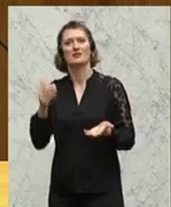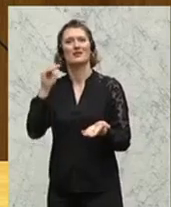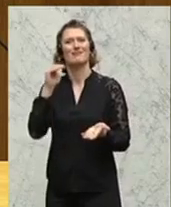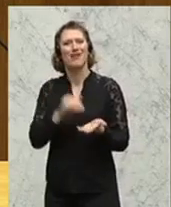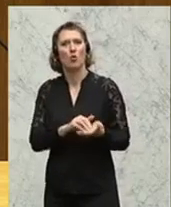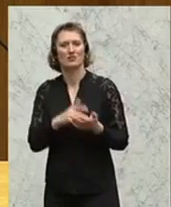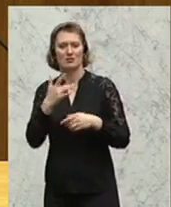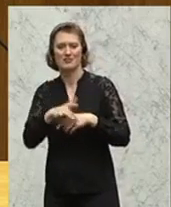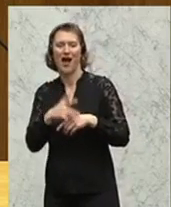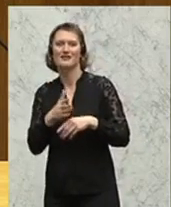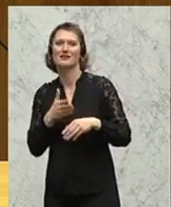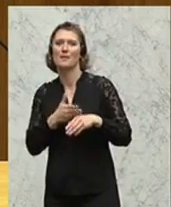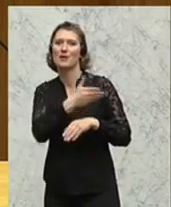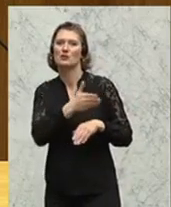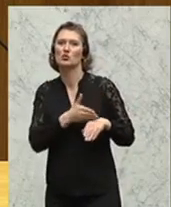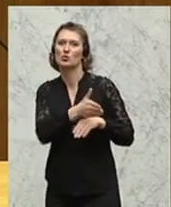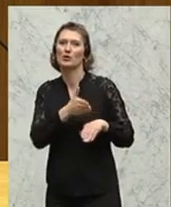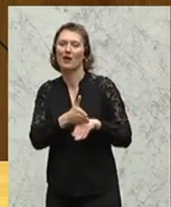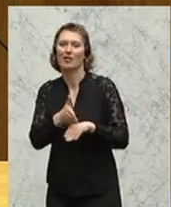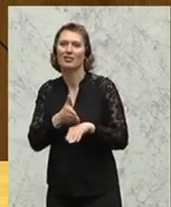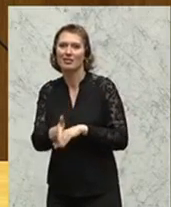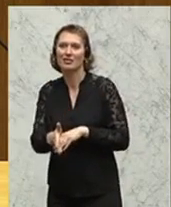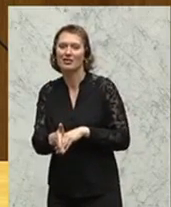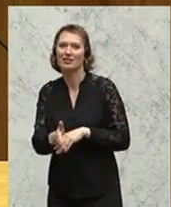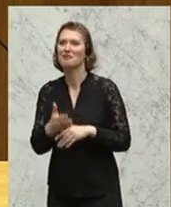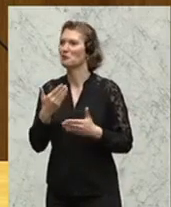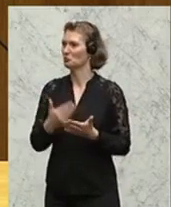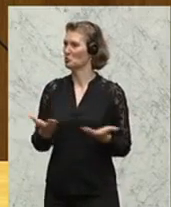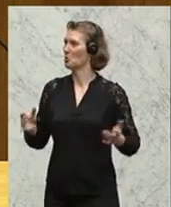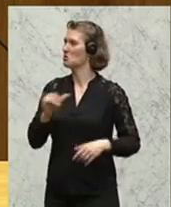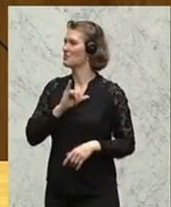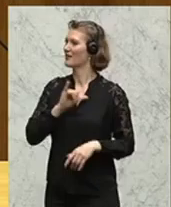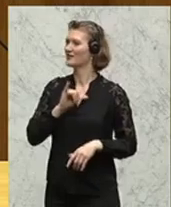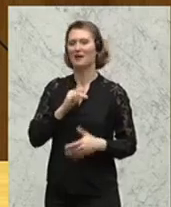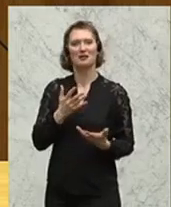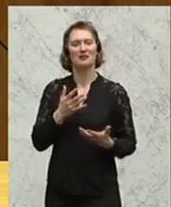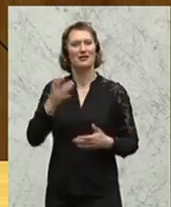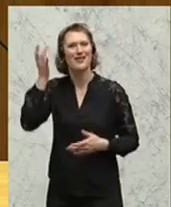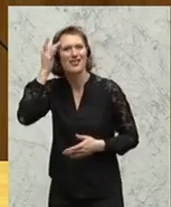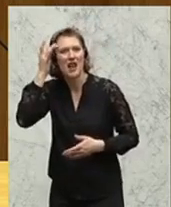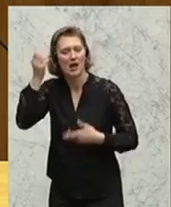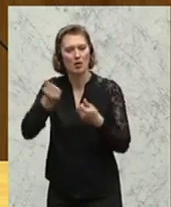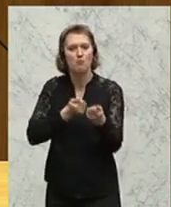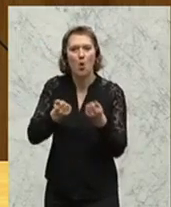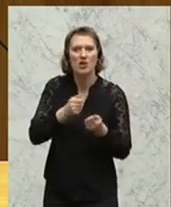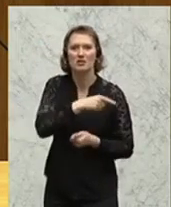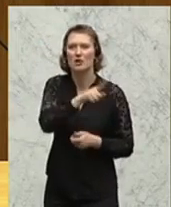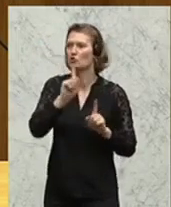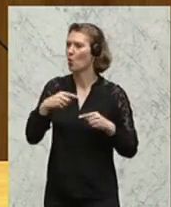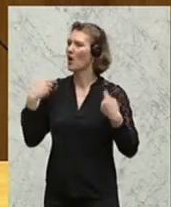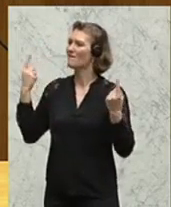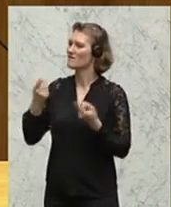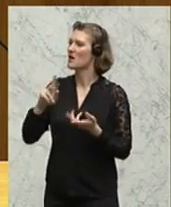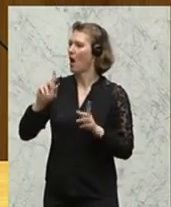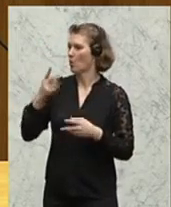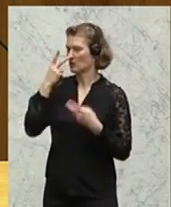Region und beleben die Gasthäuser. Ich glaube, das ist eine intelligente Politik, eine intelligente Tourismuspolitik, und so sollten